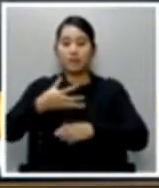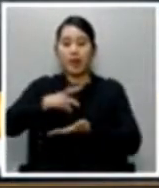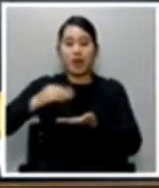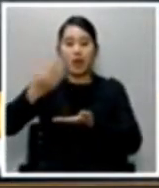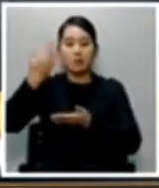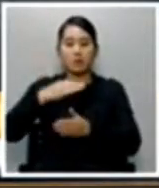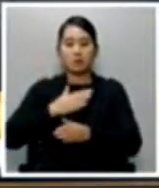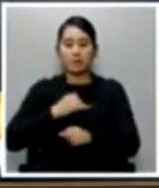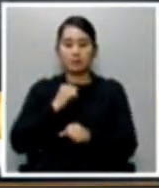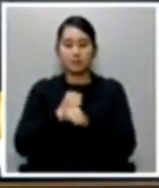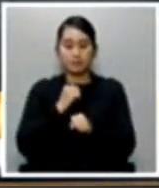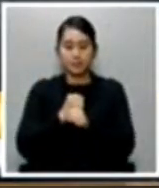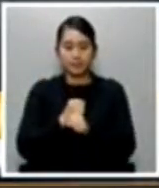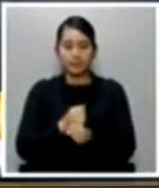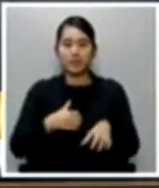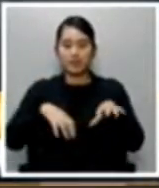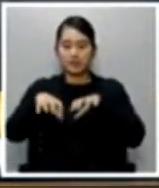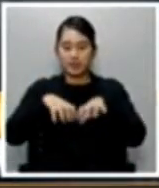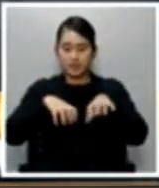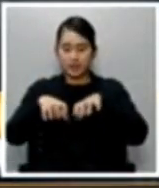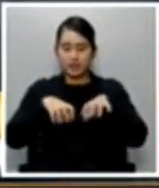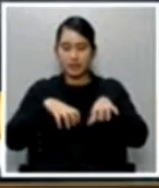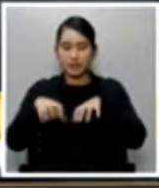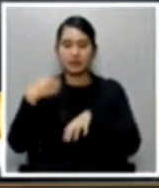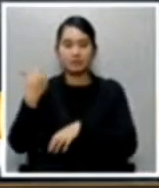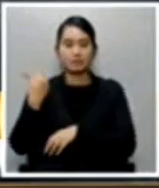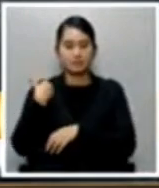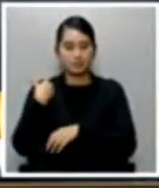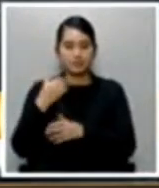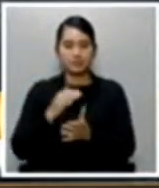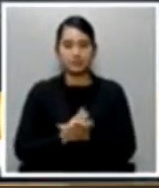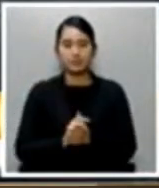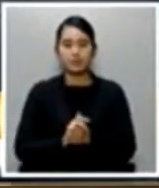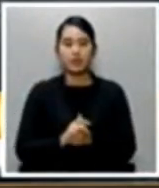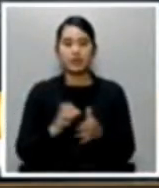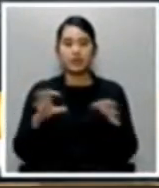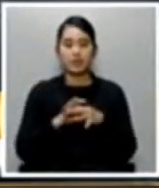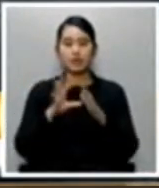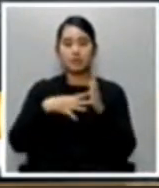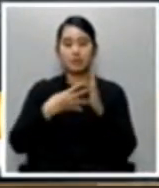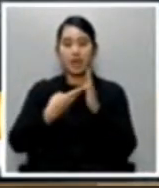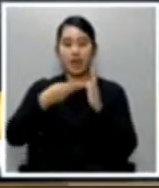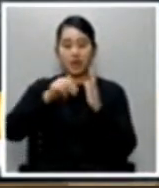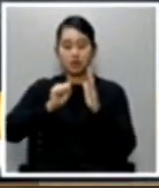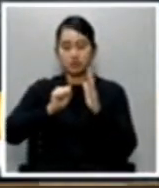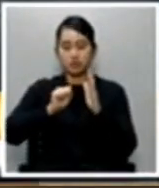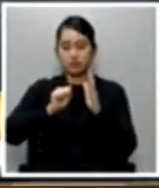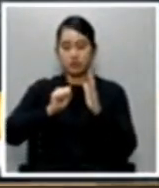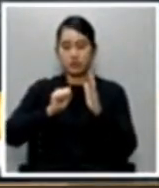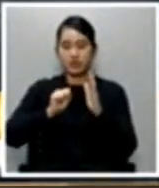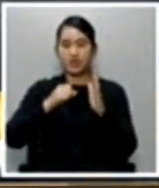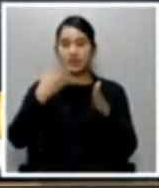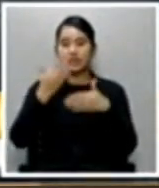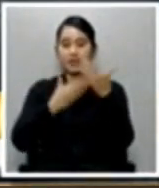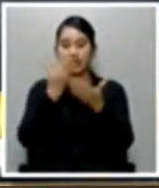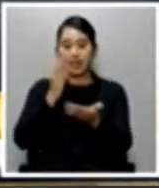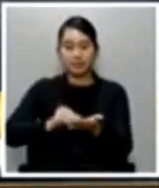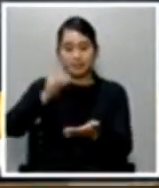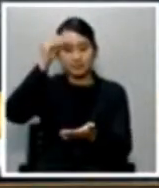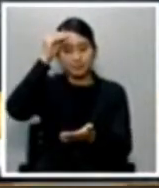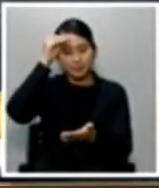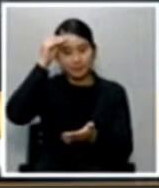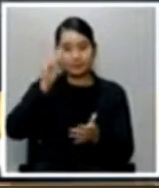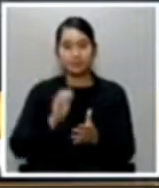ที่จะจัดระบบนี้โดยเพิ่งยิ่งในเรื่องของหลักสูตรที่เรียกว่ากิจกรรมนักศึกษา